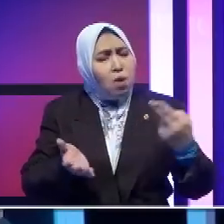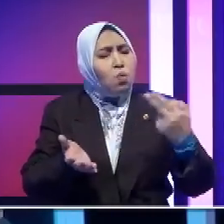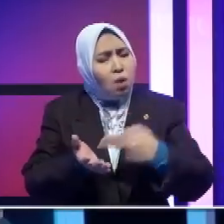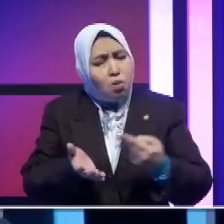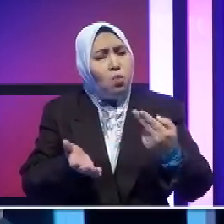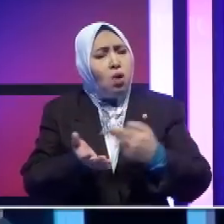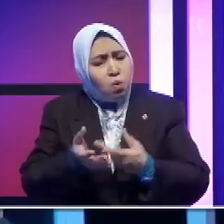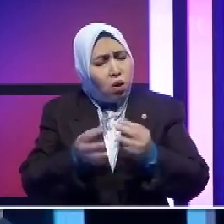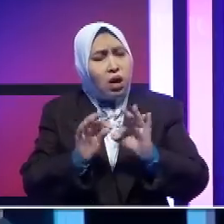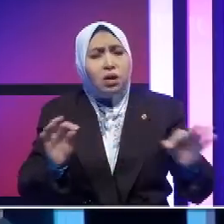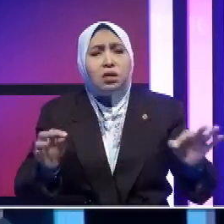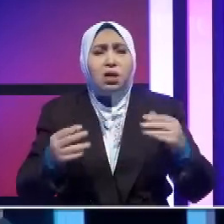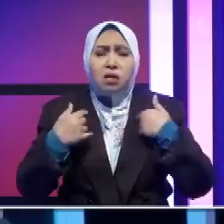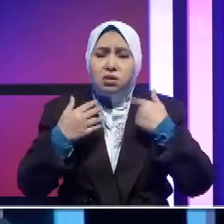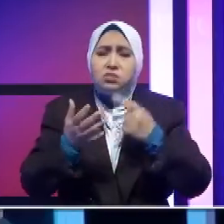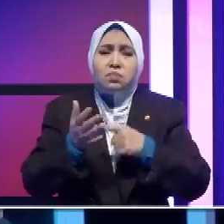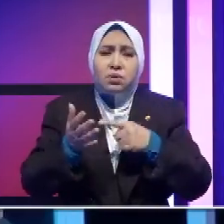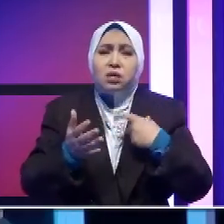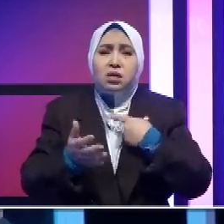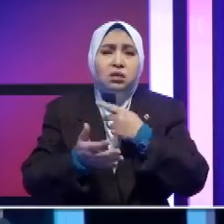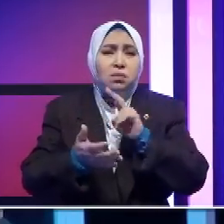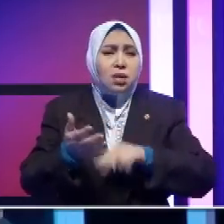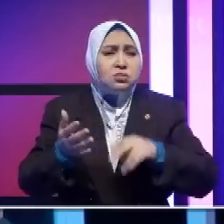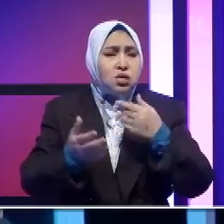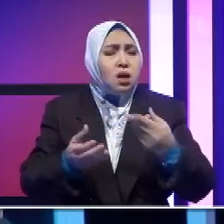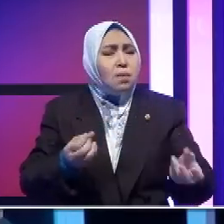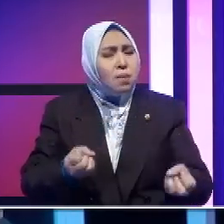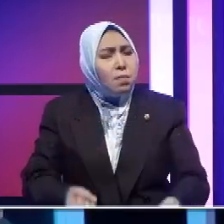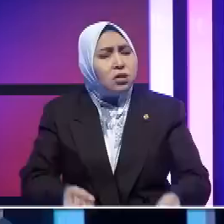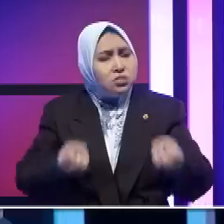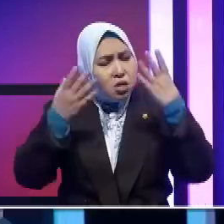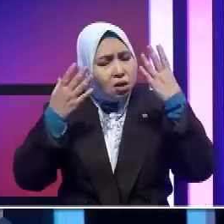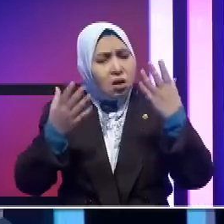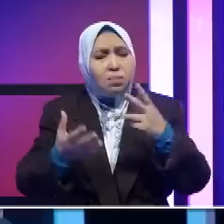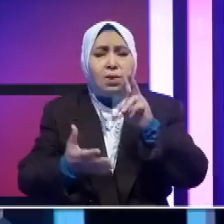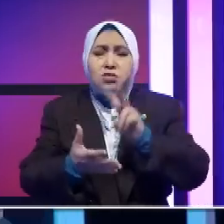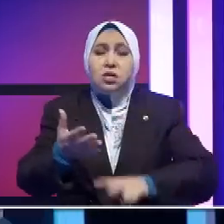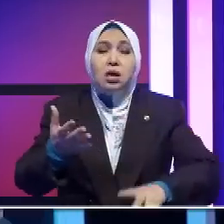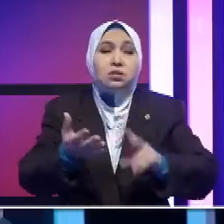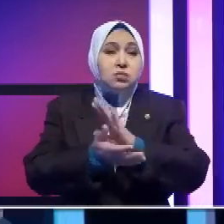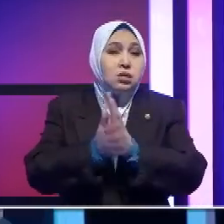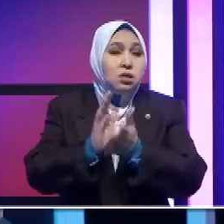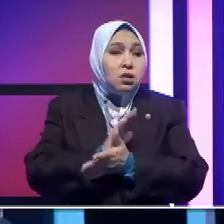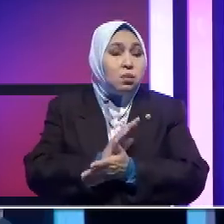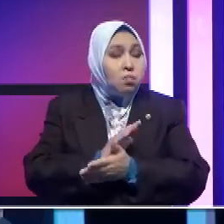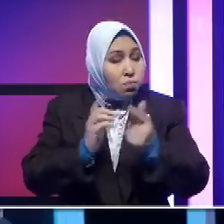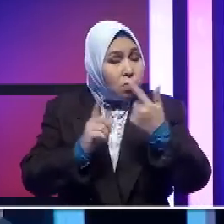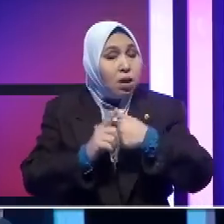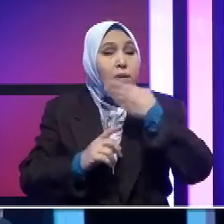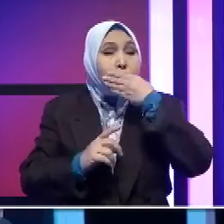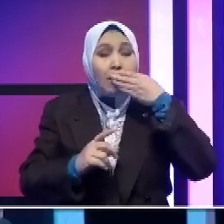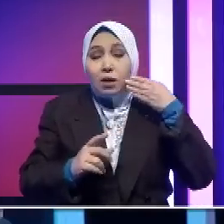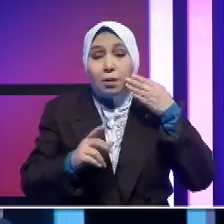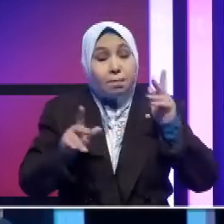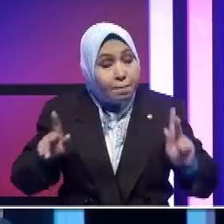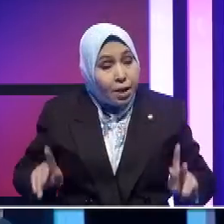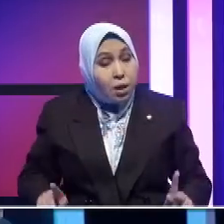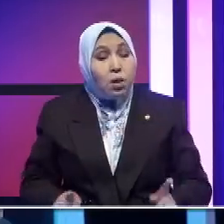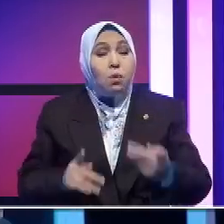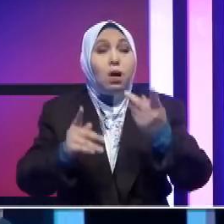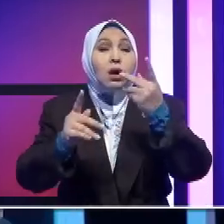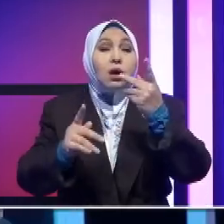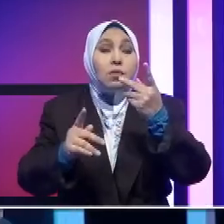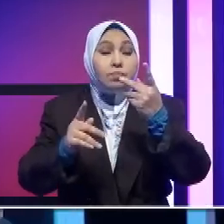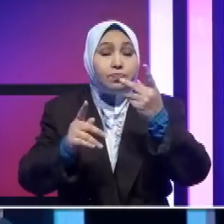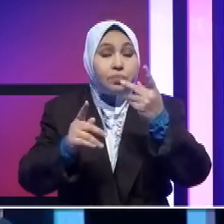diulang-ulang ayat. Dan ada ketika kita baca mungkin nak perbanyakkan bacaan supaya apa, ialah bulan Ramadan ni kesempatan. Kalau kita